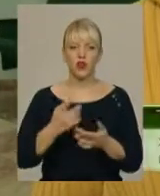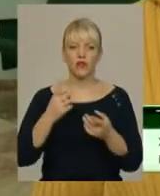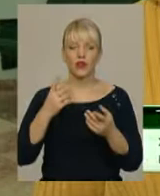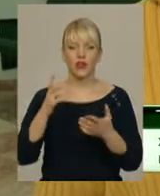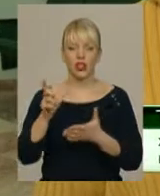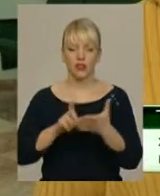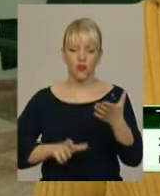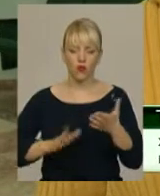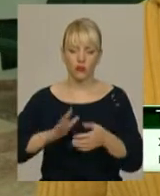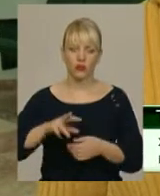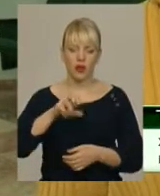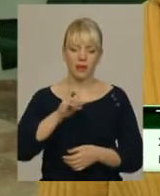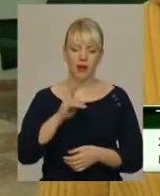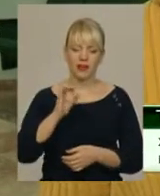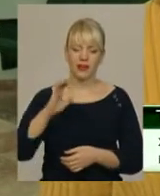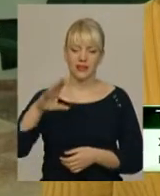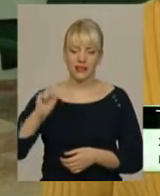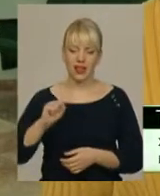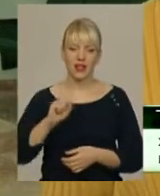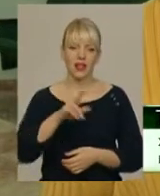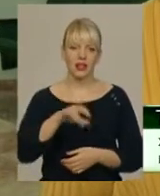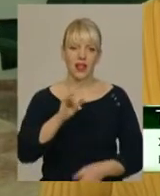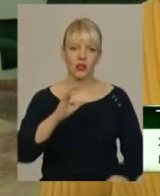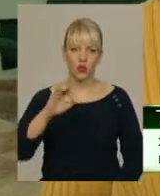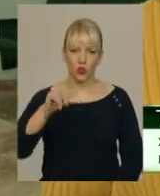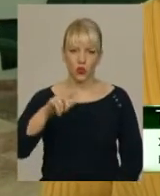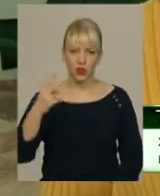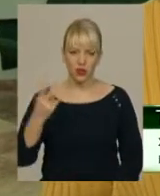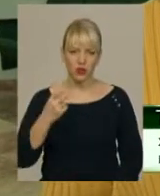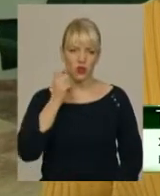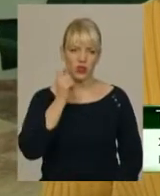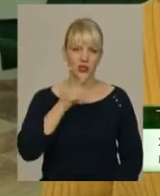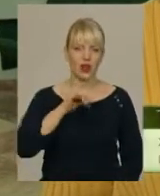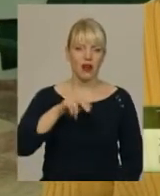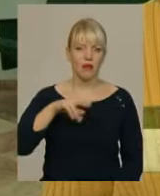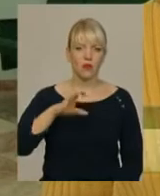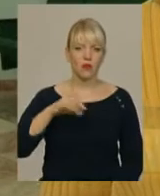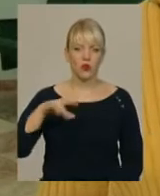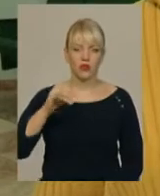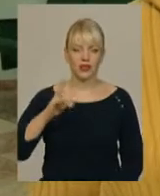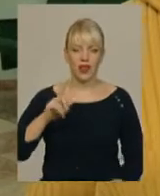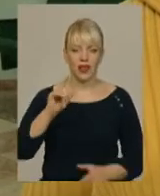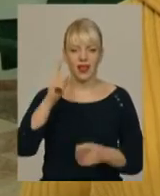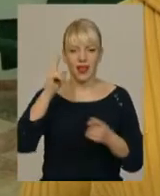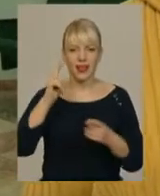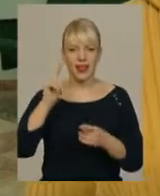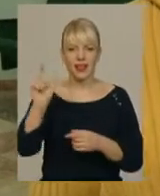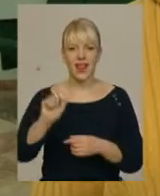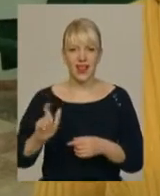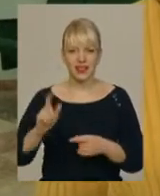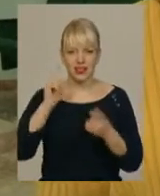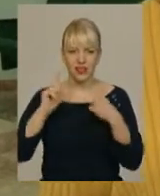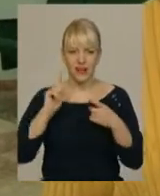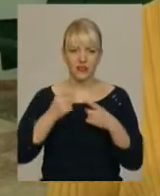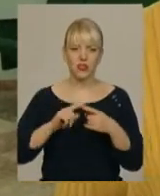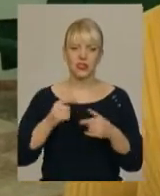буде, як Маркеса «Дансон номер два», також українська рапсодія буде виконувати італійського автора Франко Чезаріні. Це взагалі дуже